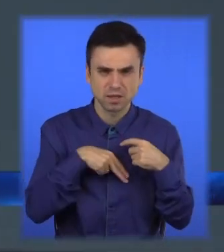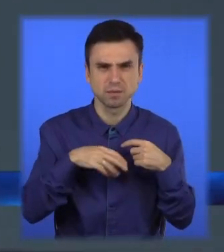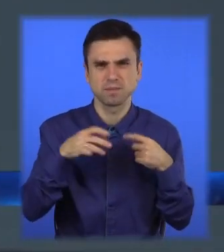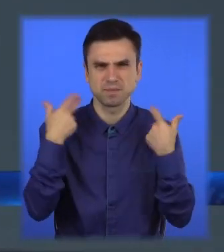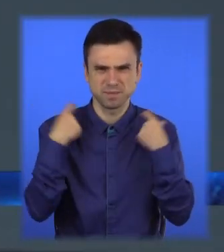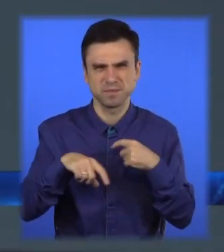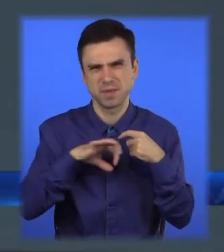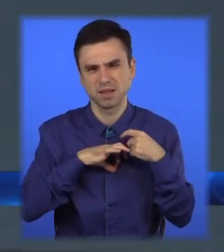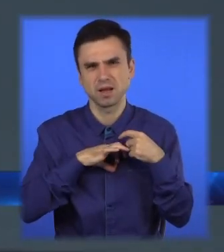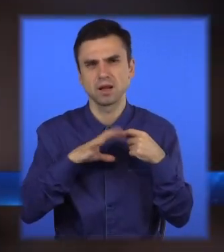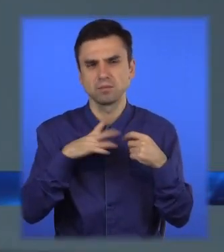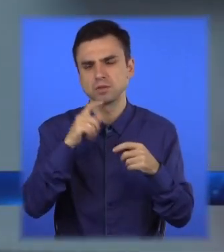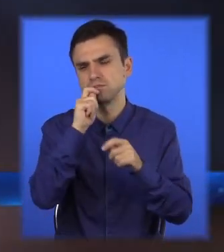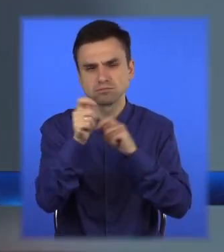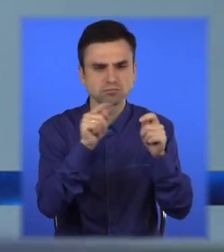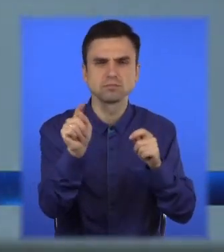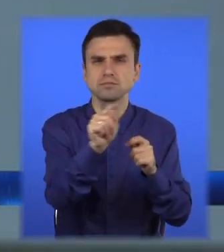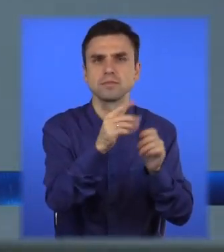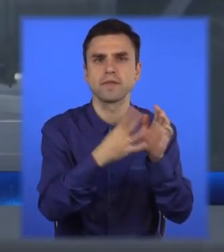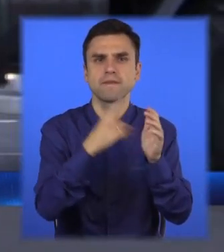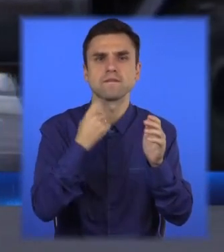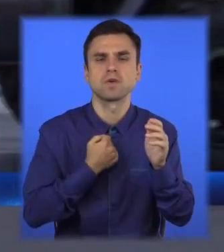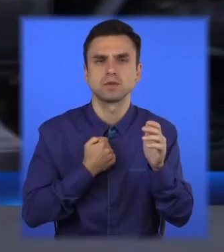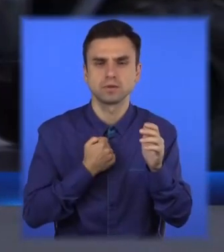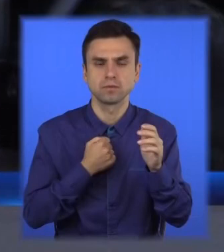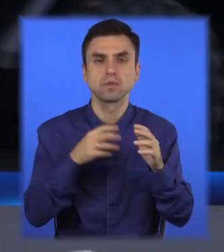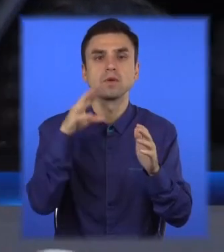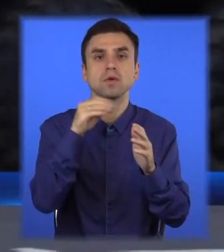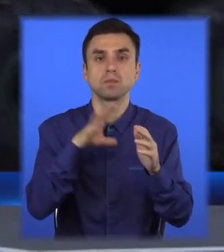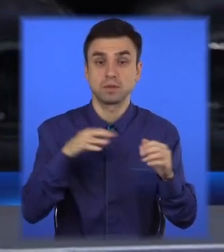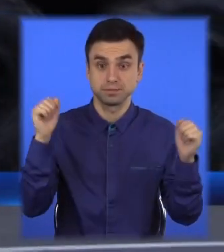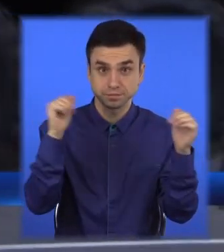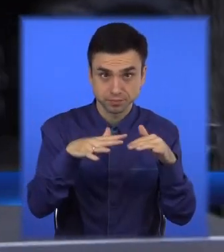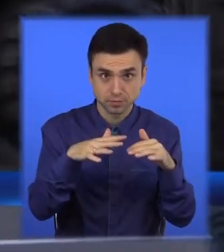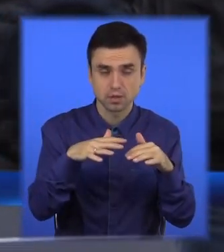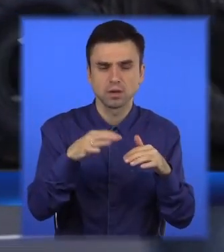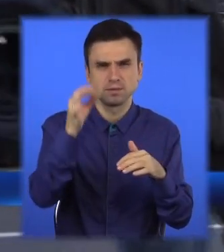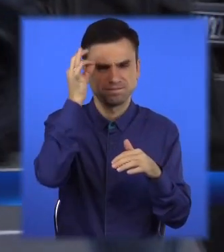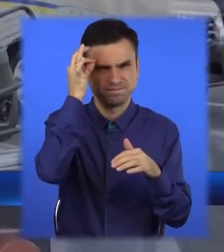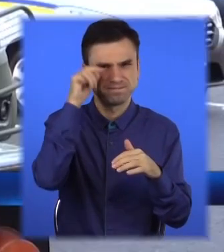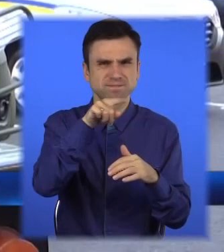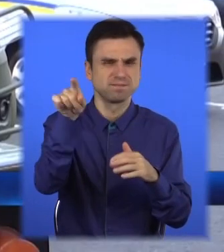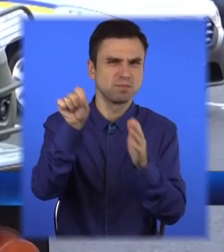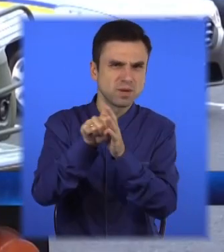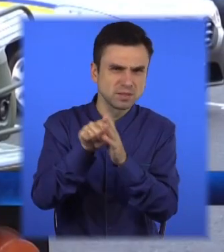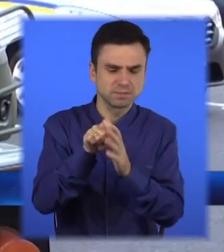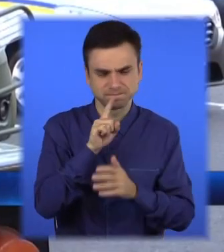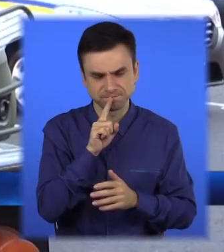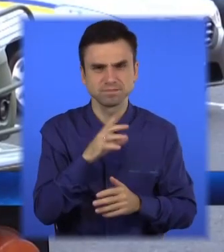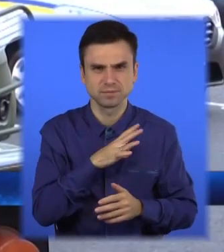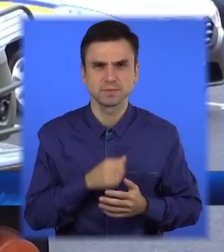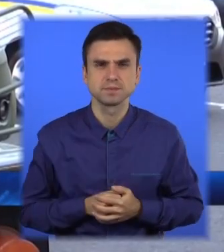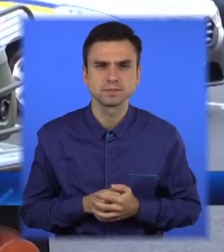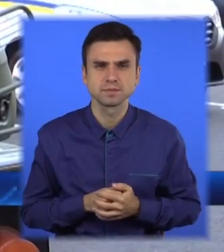9 військовослужбовців. На заході хвилиною мовчання вшанували пам'ять бійців, які загинули під час виконання службового